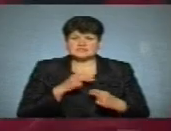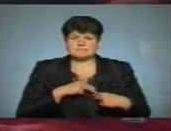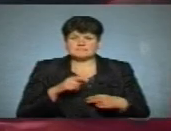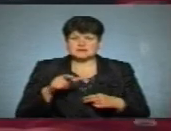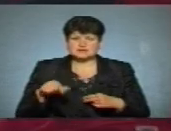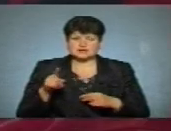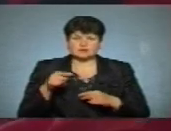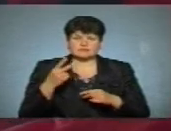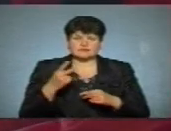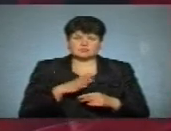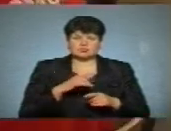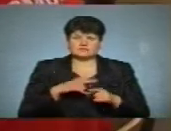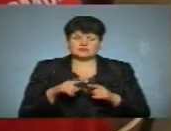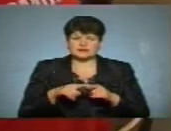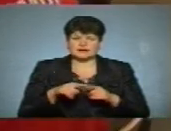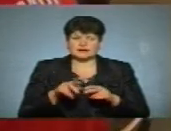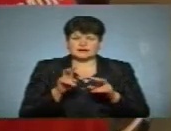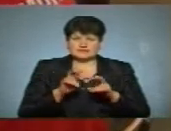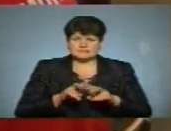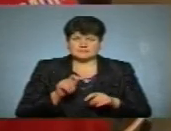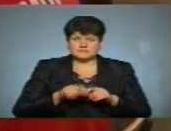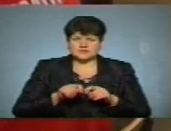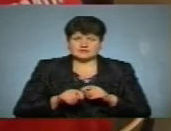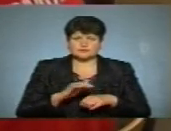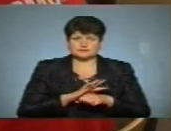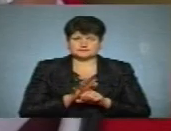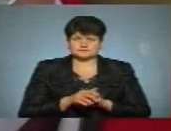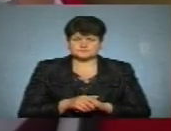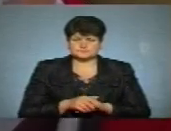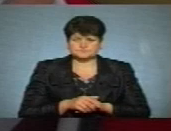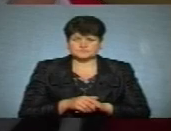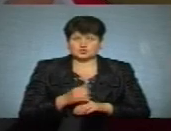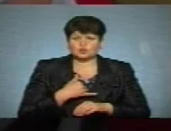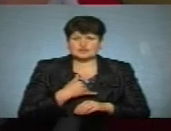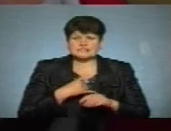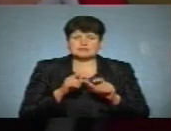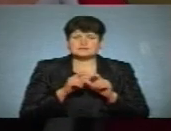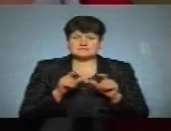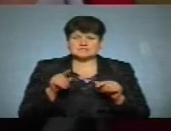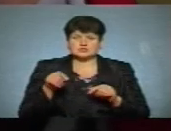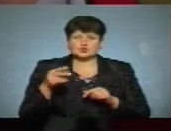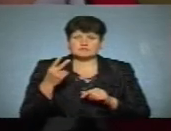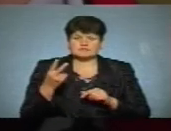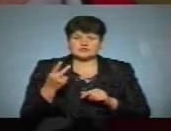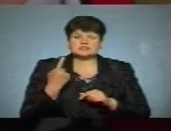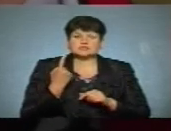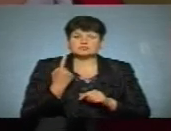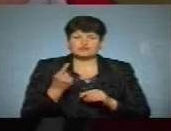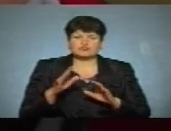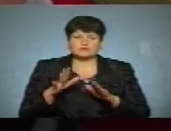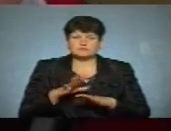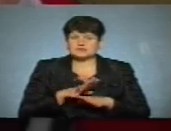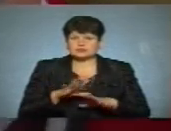2 пройшли швидке тестування на коронавірусну інфекцію. У нас на підстанції номер 2 жодного випадку не